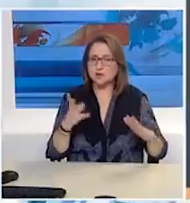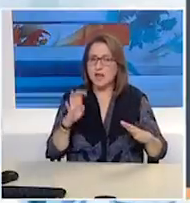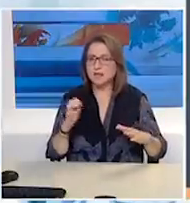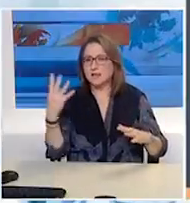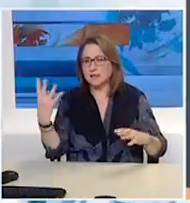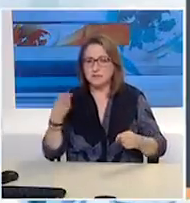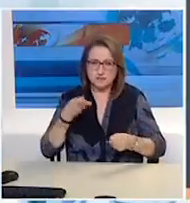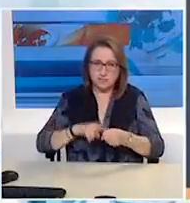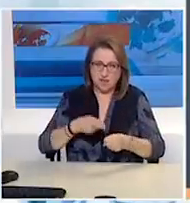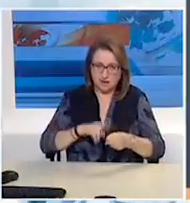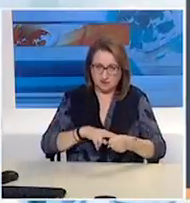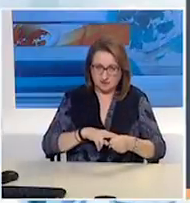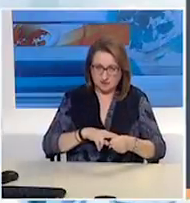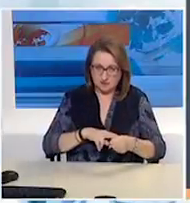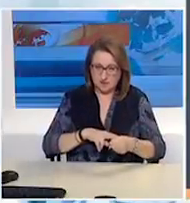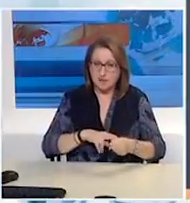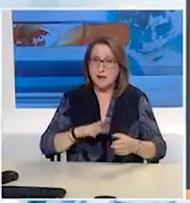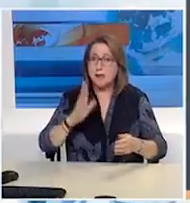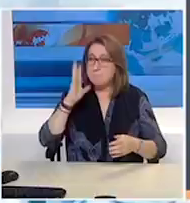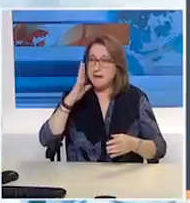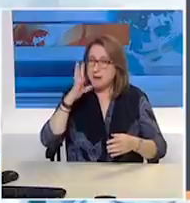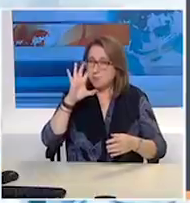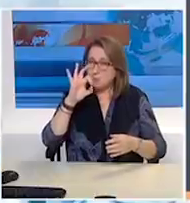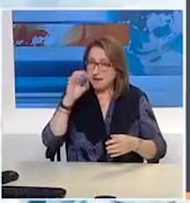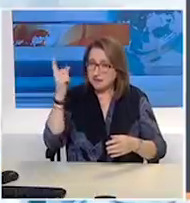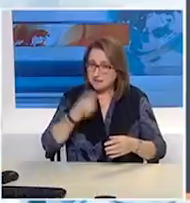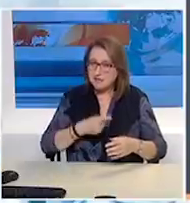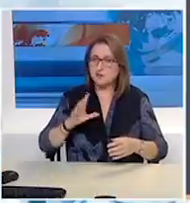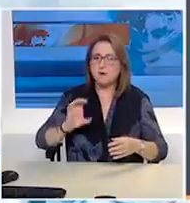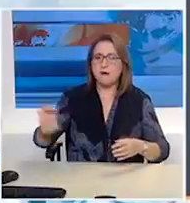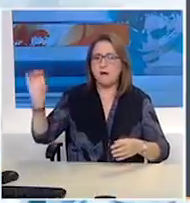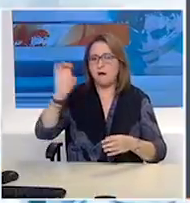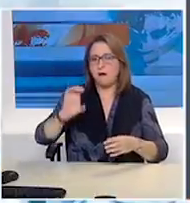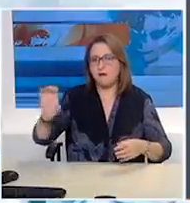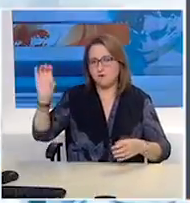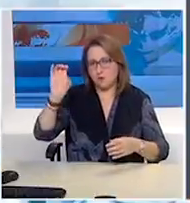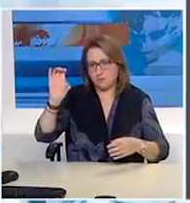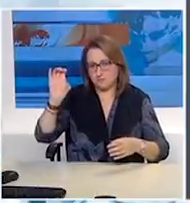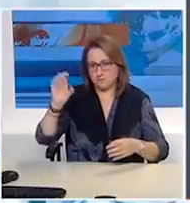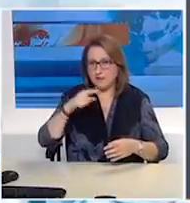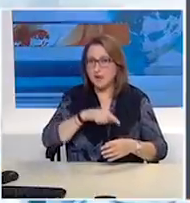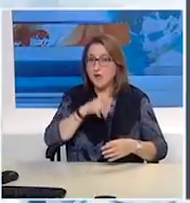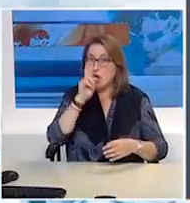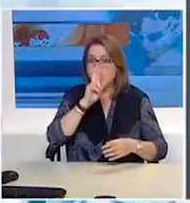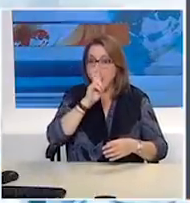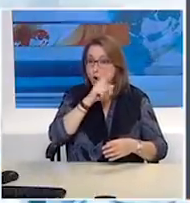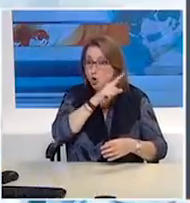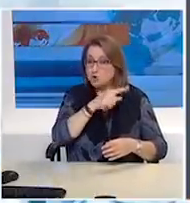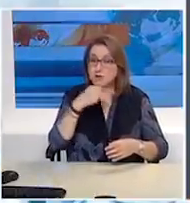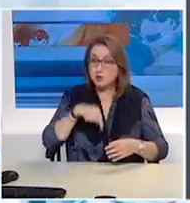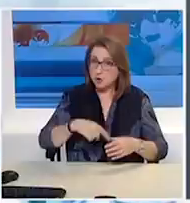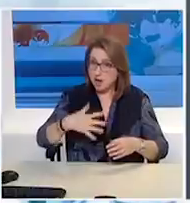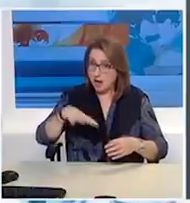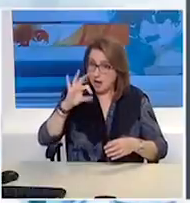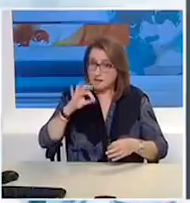304.794 θάνατοι. Περισσότεροι από τους μισούς καταγράφονται στην Ευρωπαϊκή Ήπειρο. Η Ρωσία πλέον αναφέρει τις περισσότερες